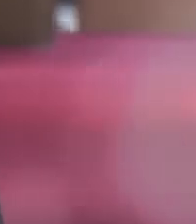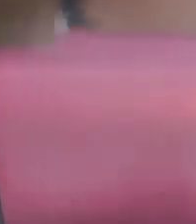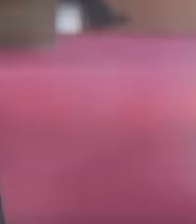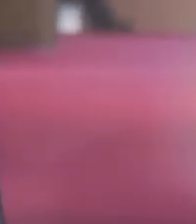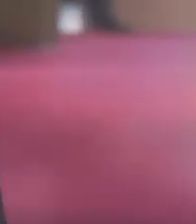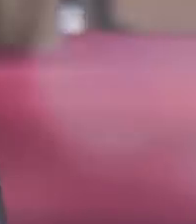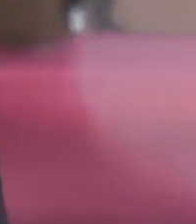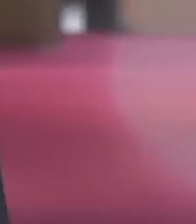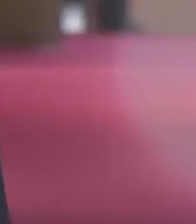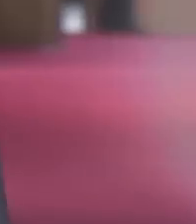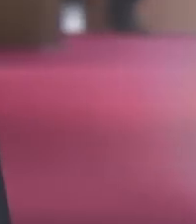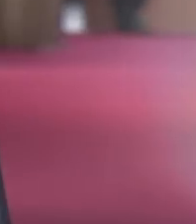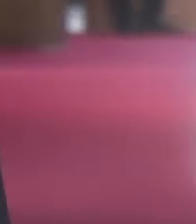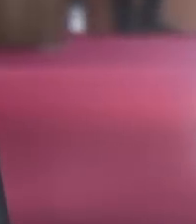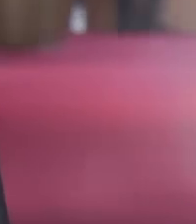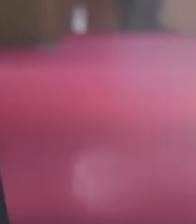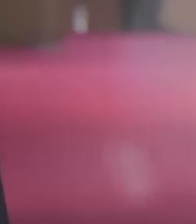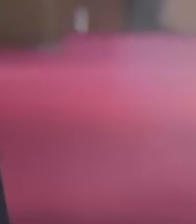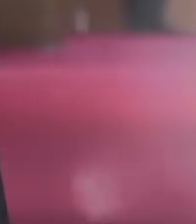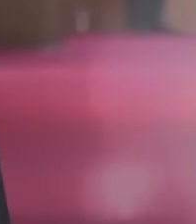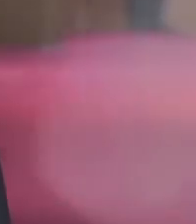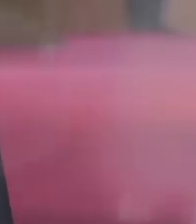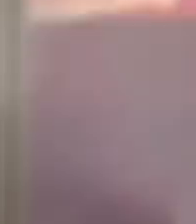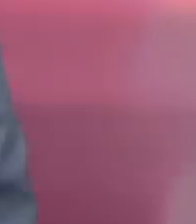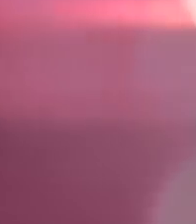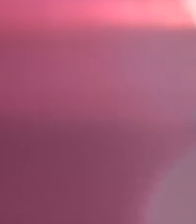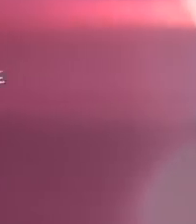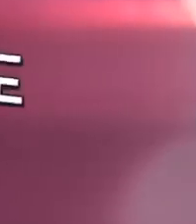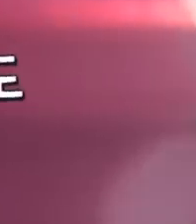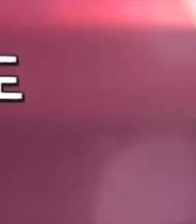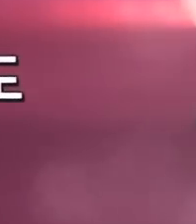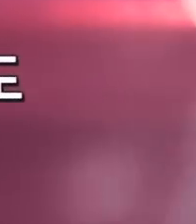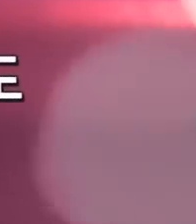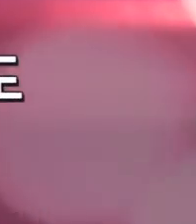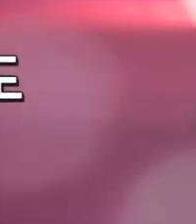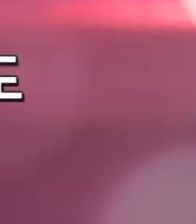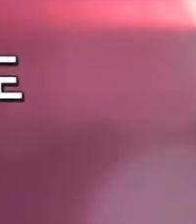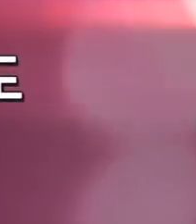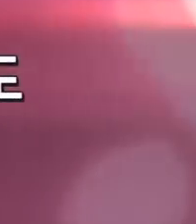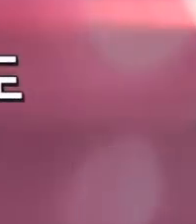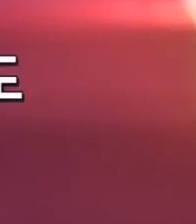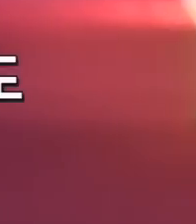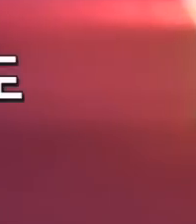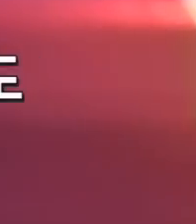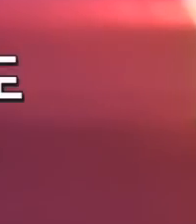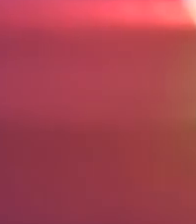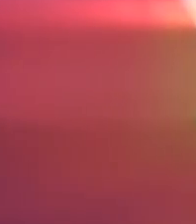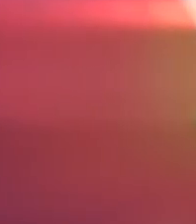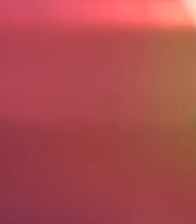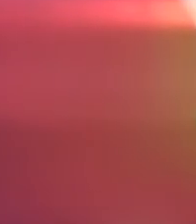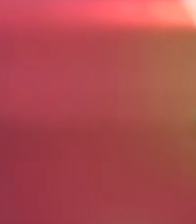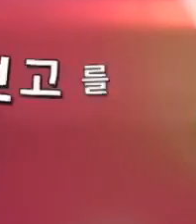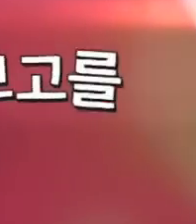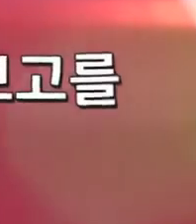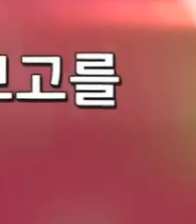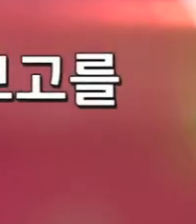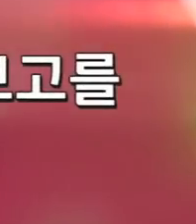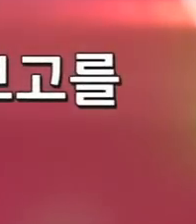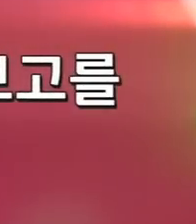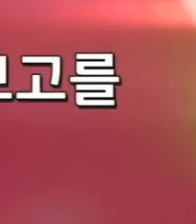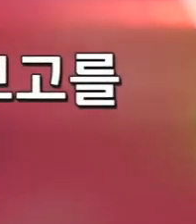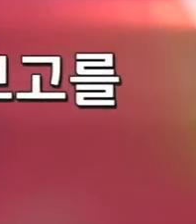된다고 강하게 의장님께 요청을 드렸고 여야가 합의했던 특위 구성안이라도 하면 되는 것이죠. 그 자리에서